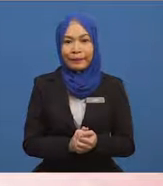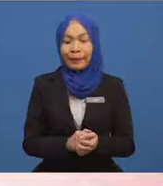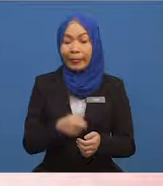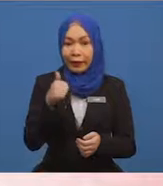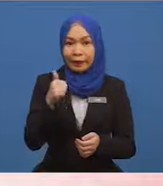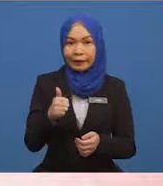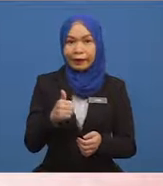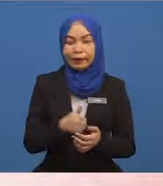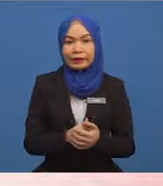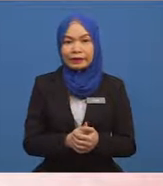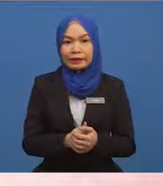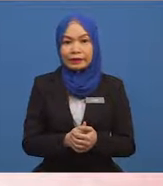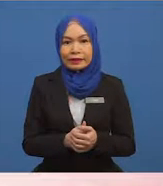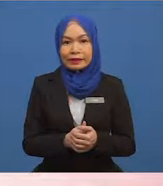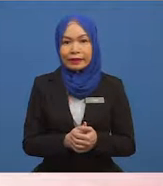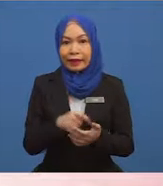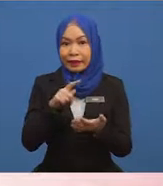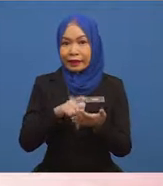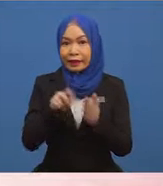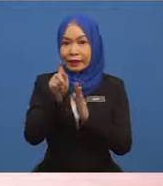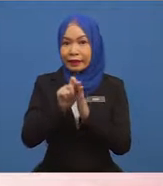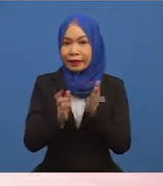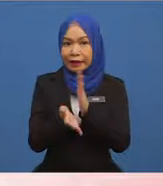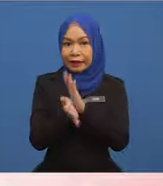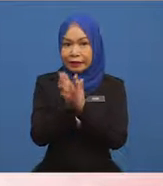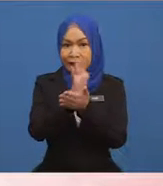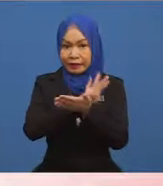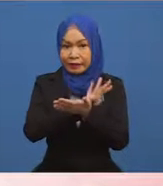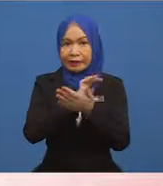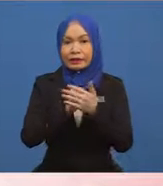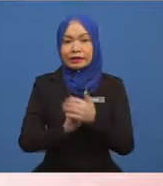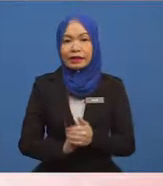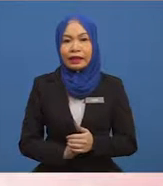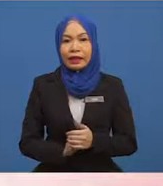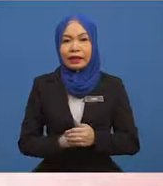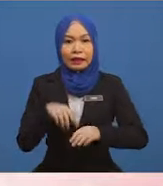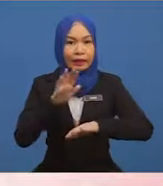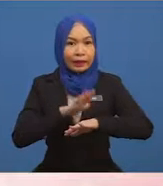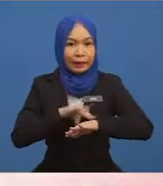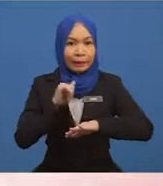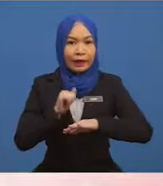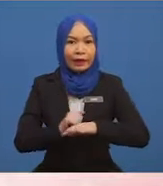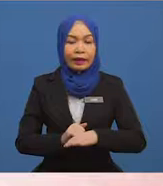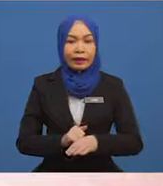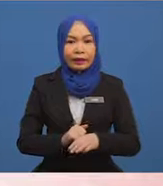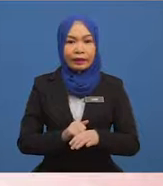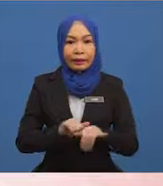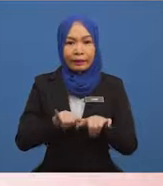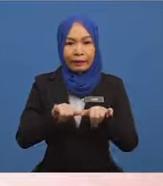Bagus, Luqman. Fermentasi asid laktik boleh berlaku pada